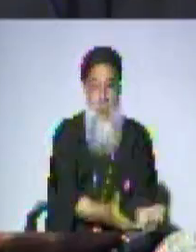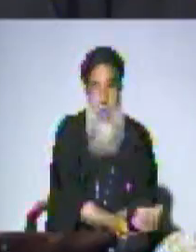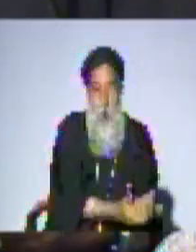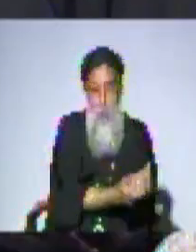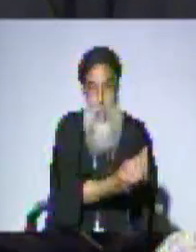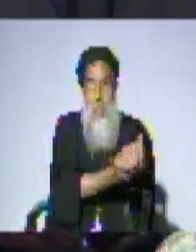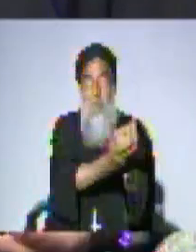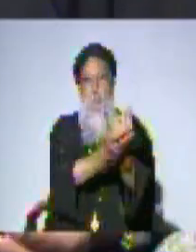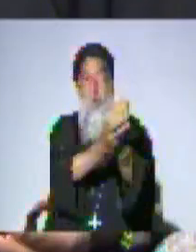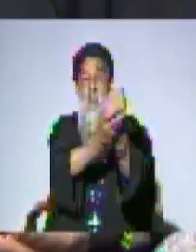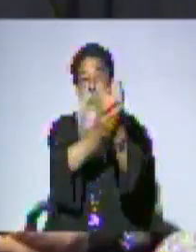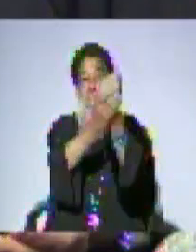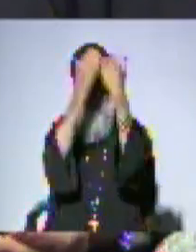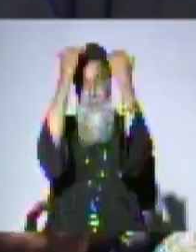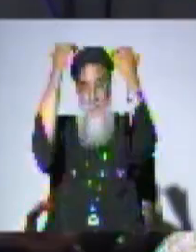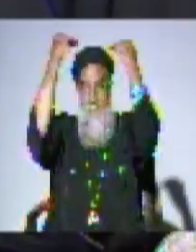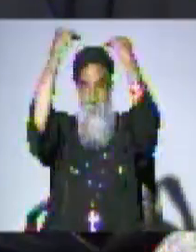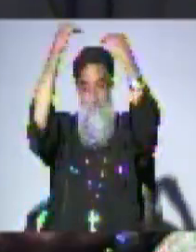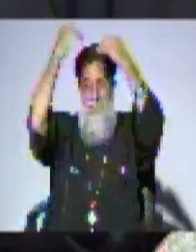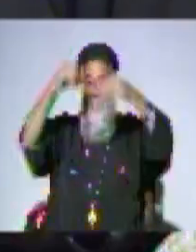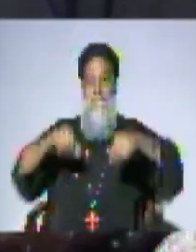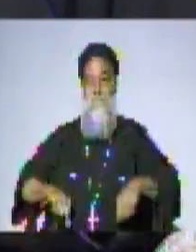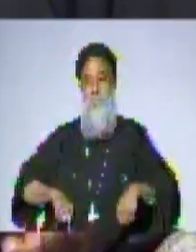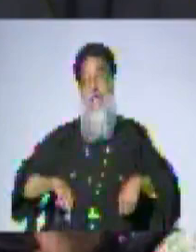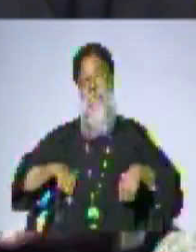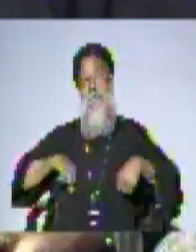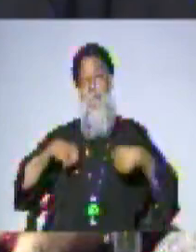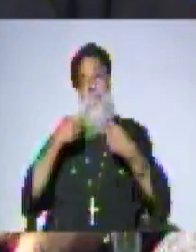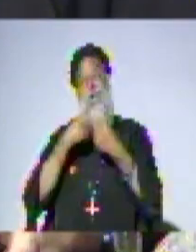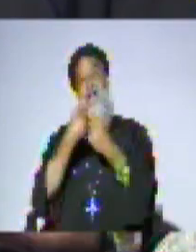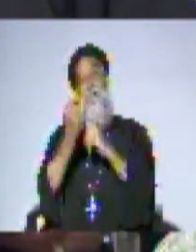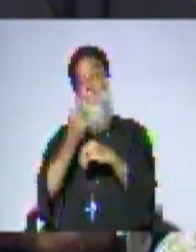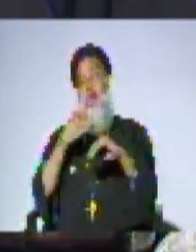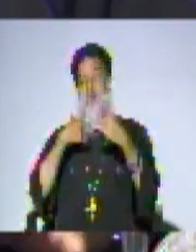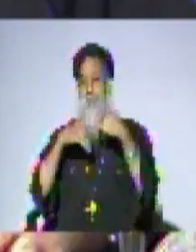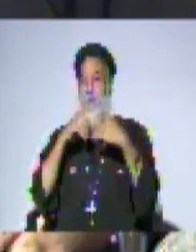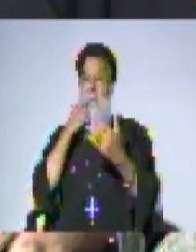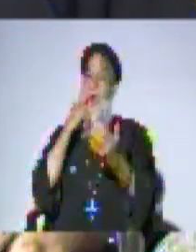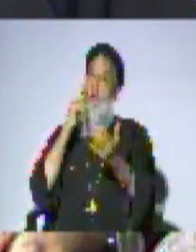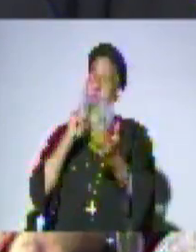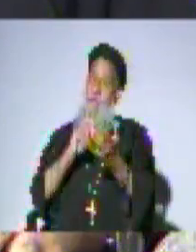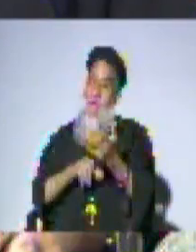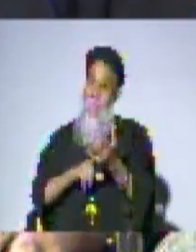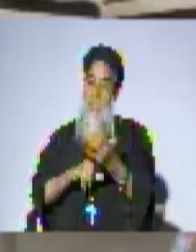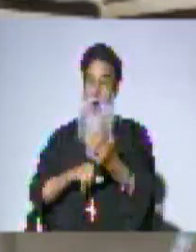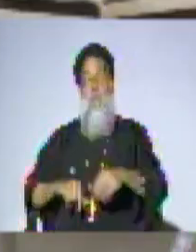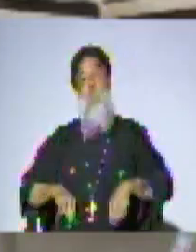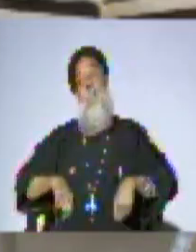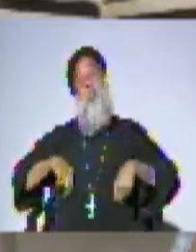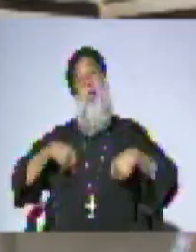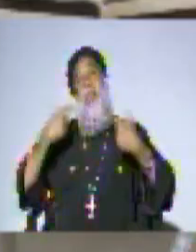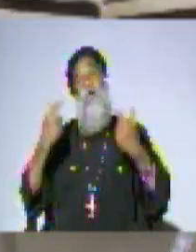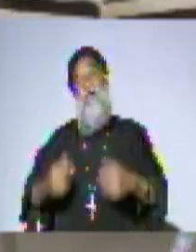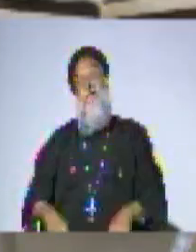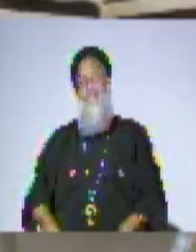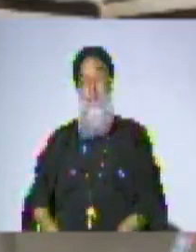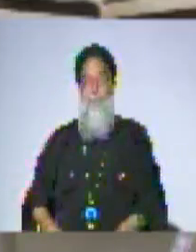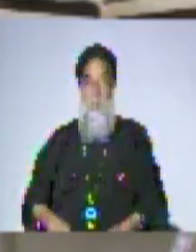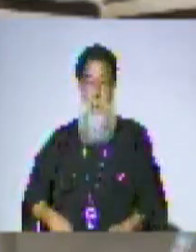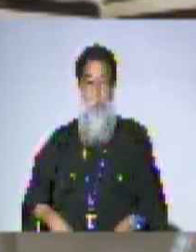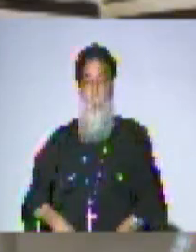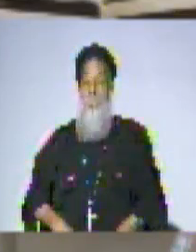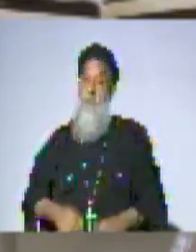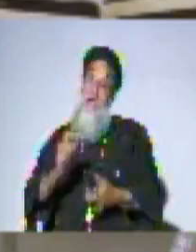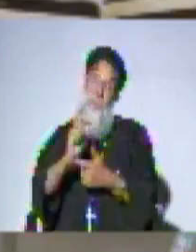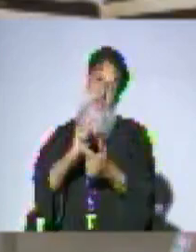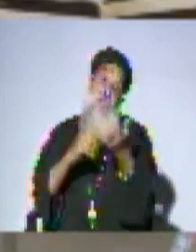الحياة موجودة في المسيح يسوع، أنا هو الطريق والحق والحياة. مصدر الحياة. مصدر كل حياة،